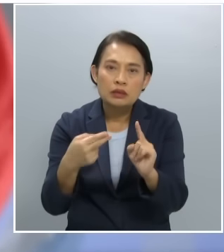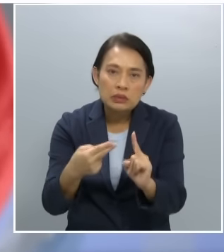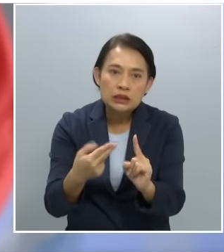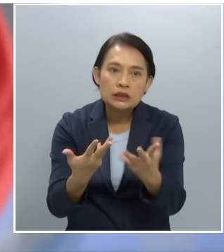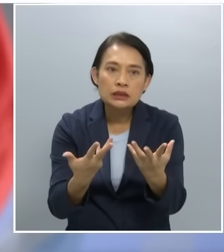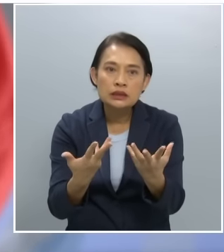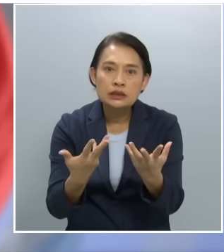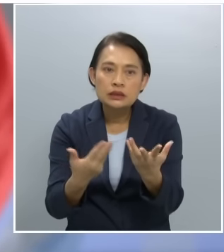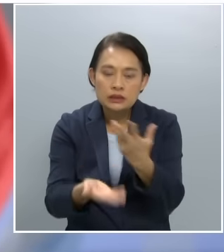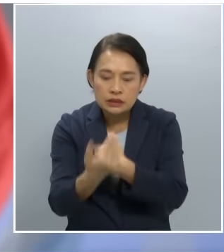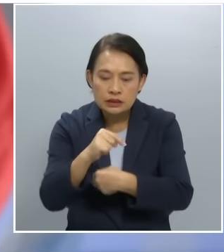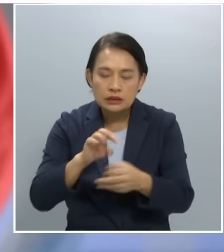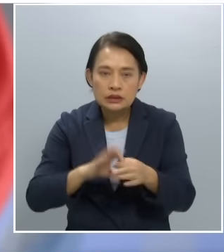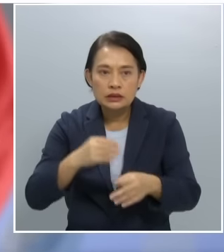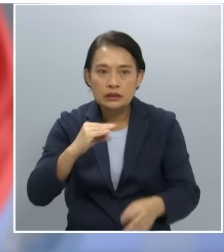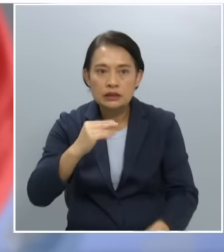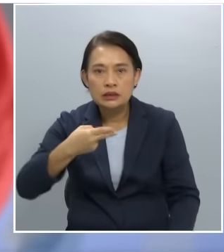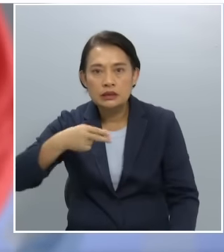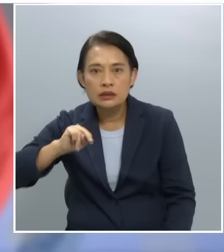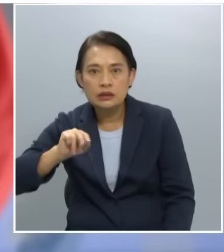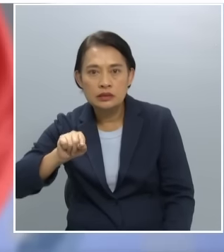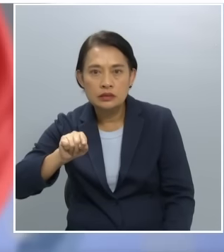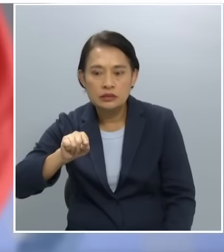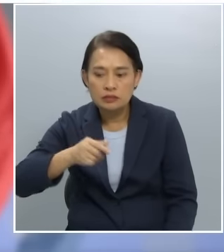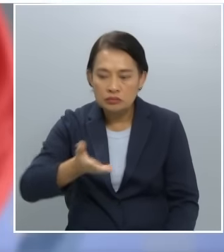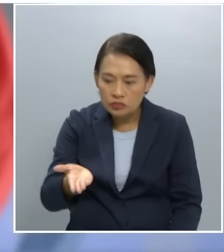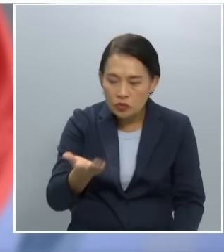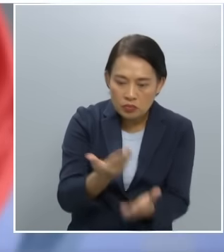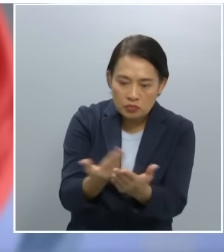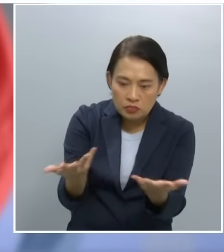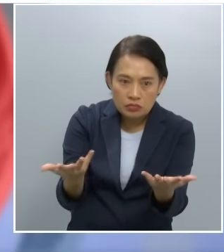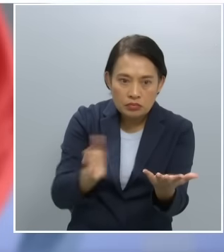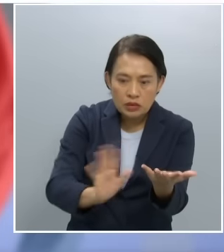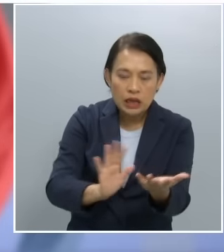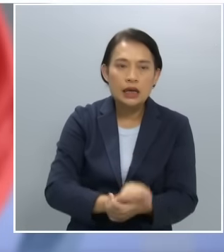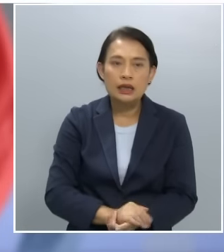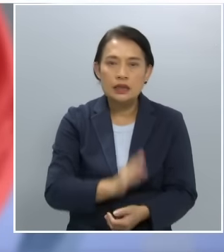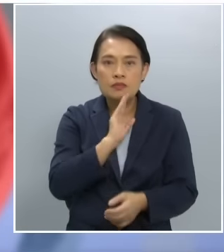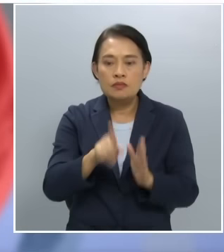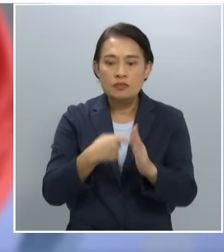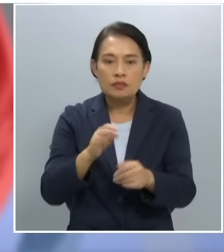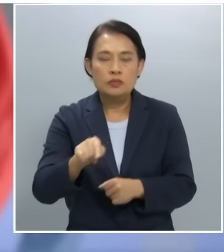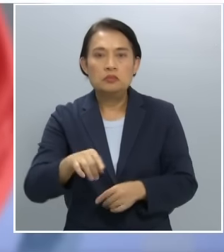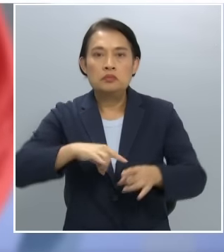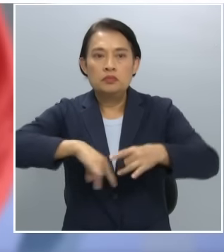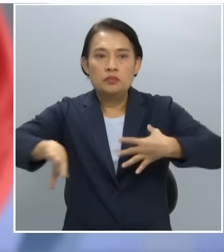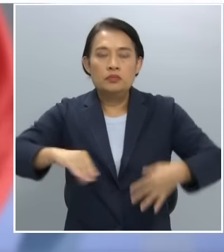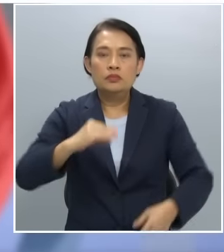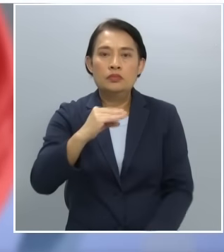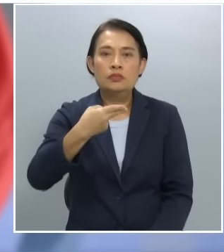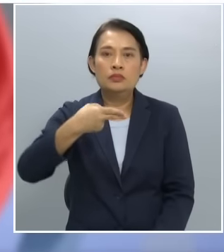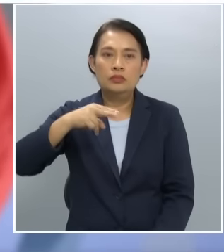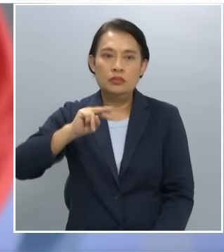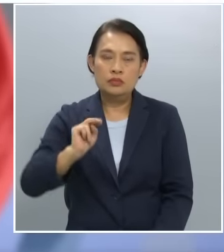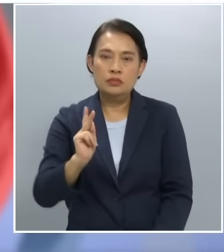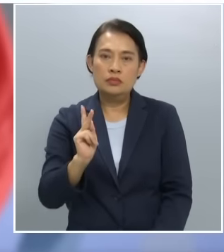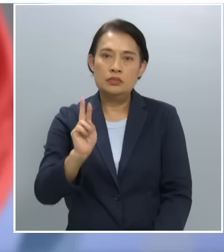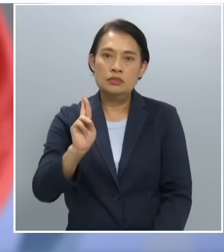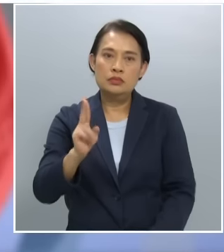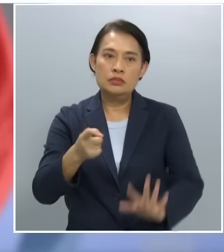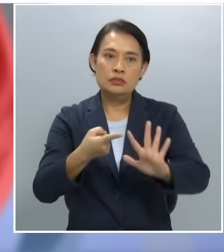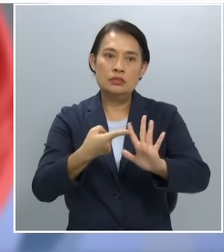ซึ่งต้องบอกนะผลกระแสก็ไม่สามารถไปทวงเงินให้ได้นะออ่าเพราะเป็นแค่กระบอกเสียงถ้าในความเป็นจริงนะแต่อันนี้มันไม่ใช่เลยเพราะหนกระแสเท่าที่กัญชัย